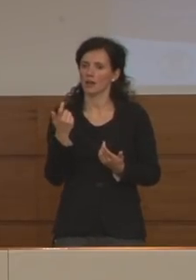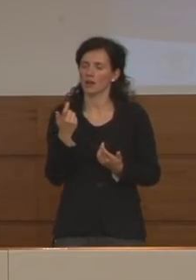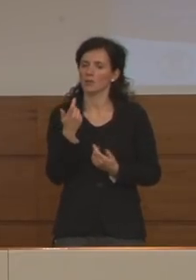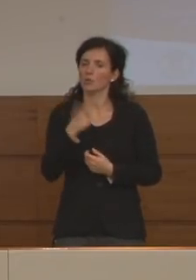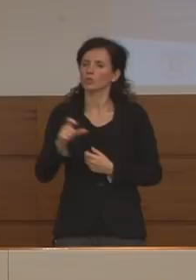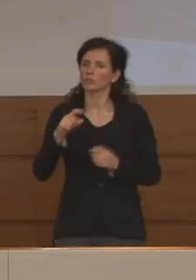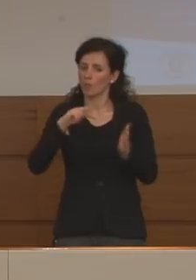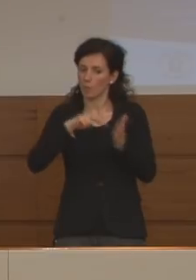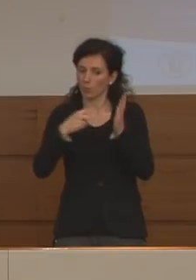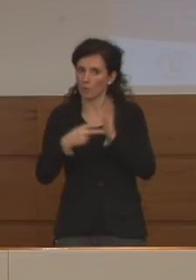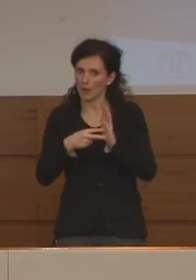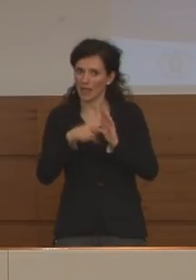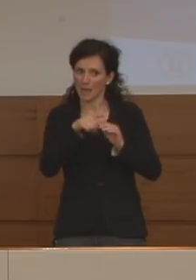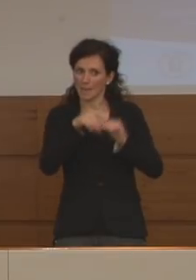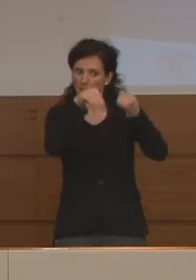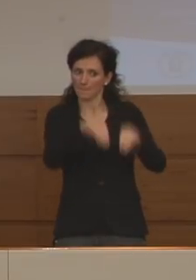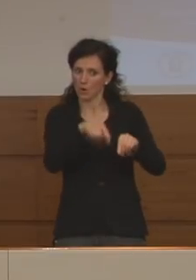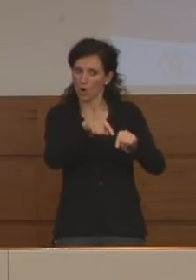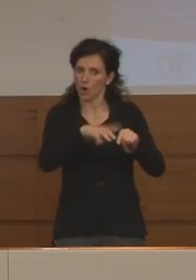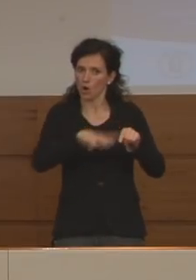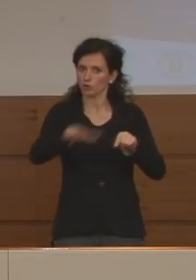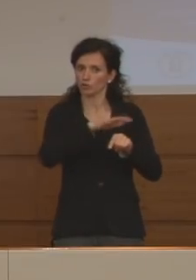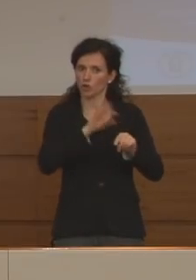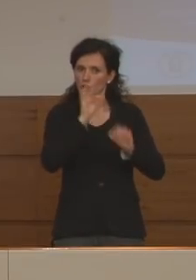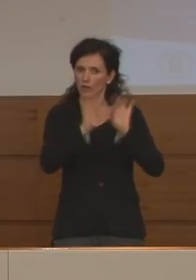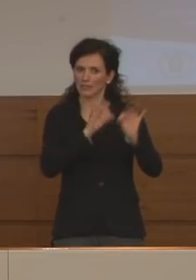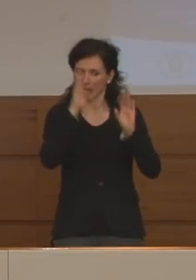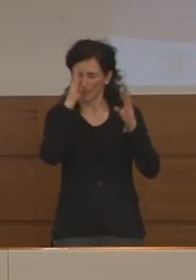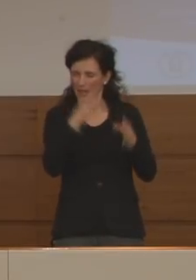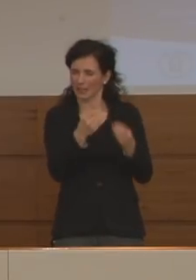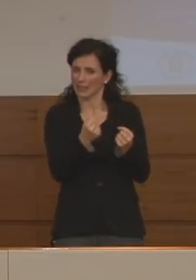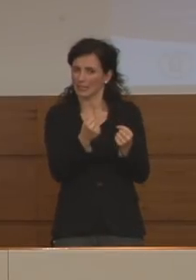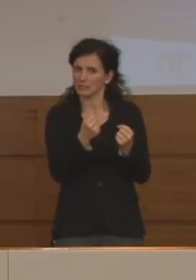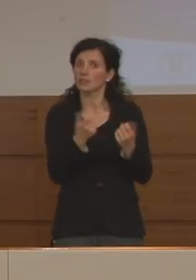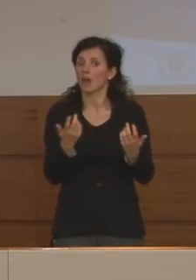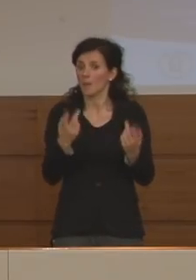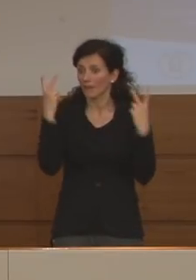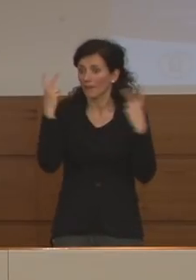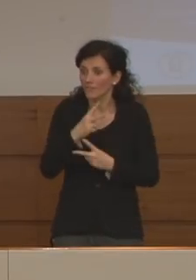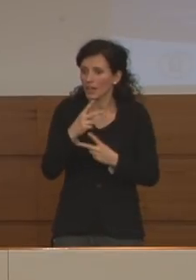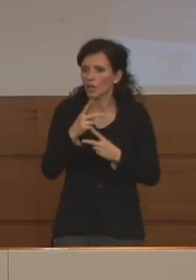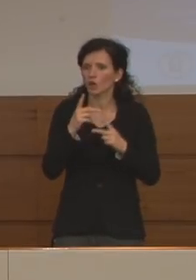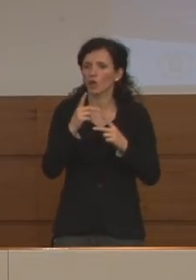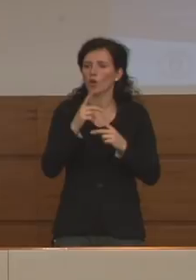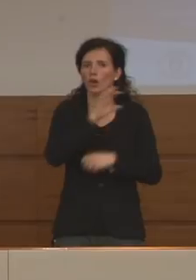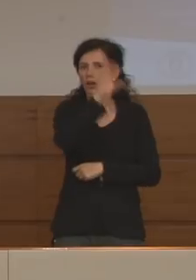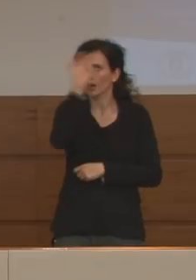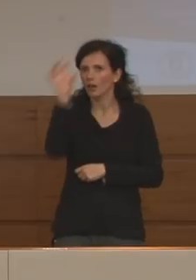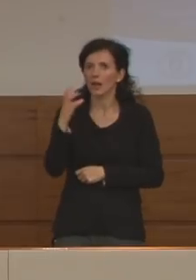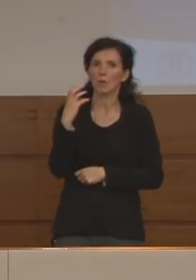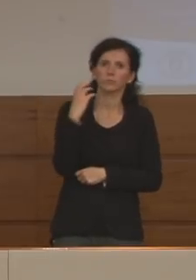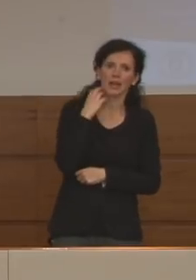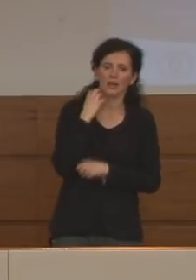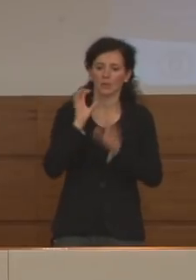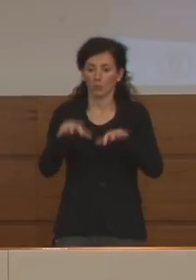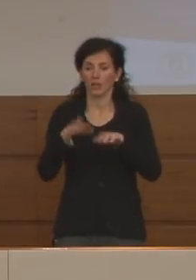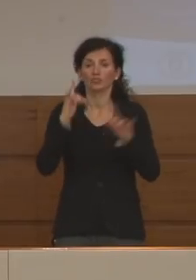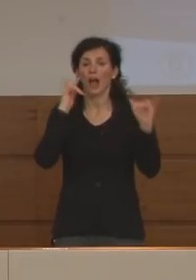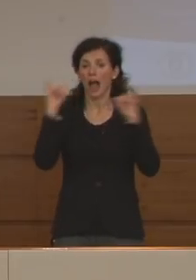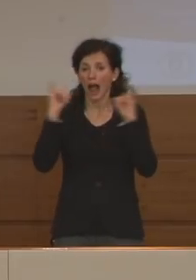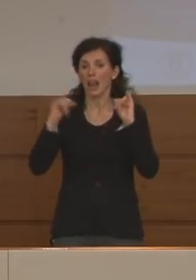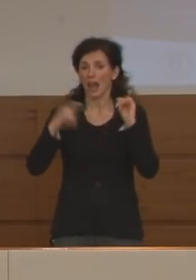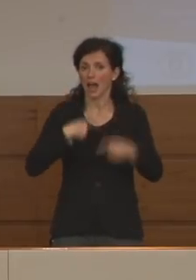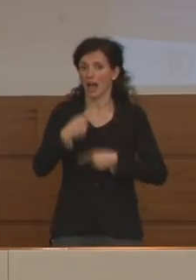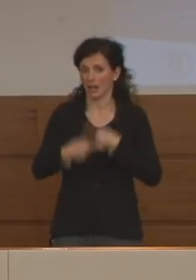necessitano nelle terapie intensive perché questo è un allarme che viene dai territori soprattutto di bergamo brescia